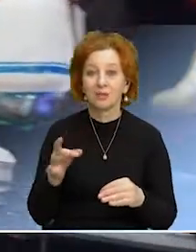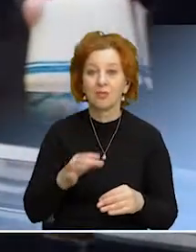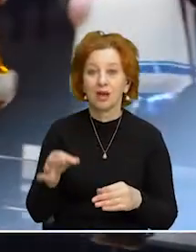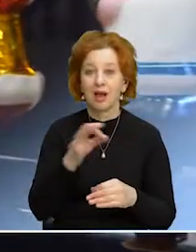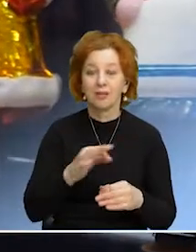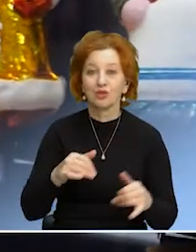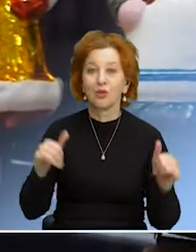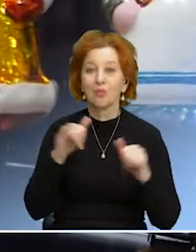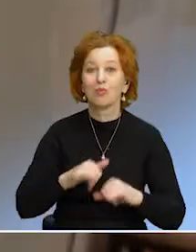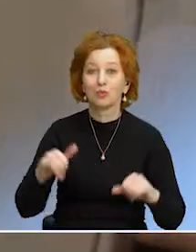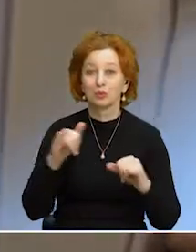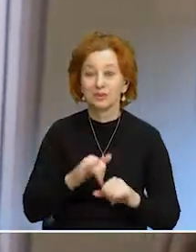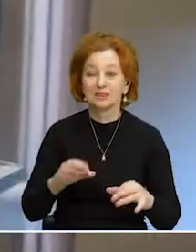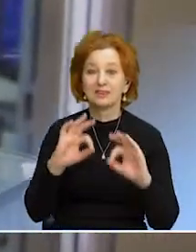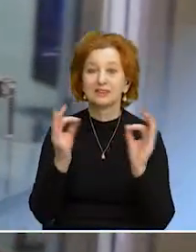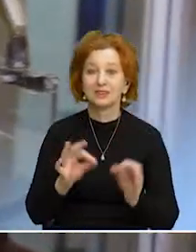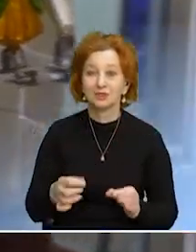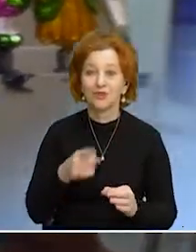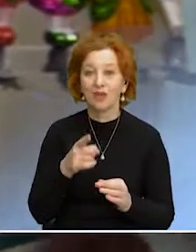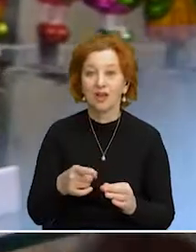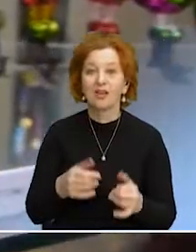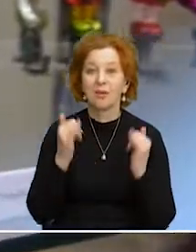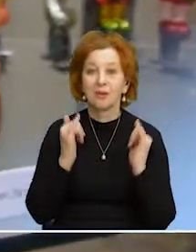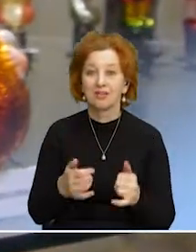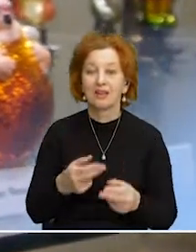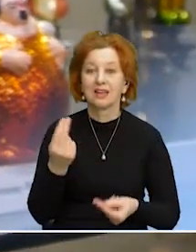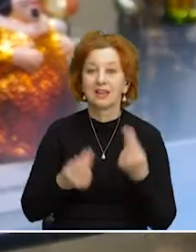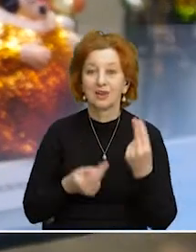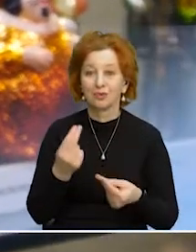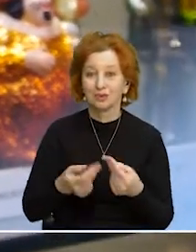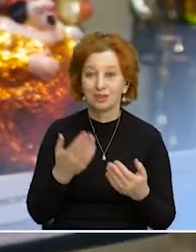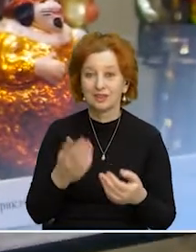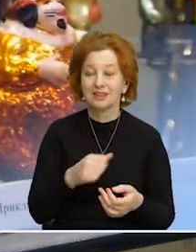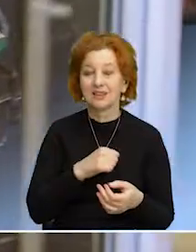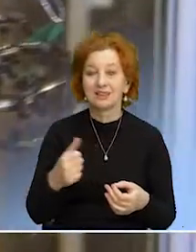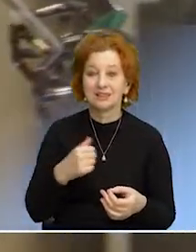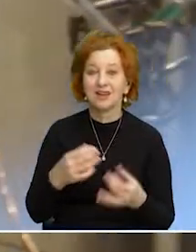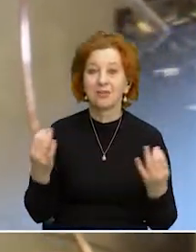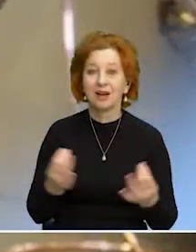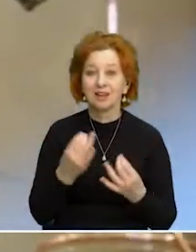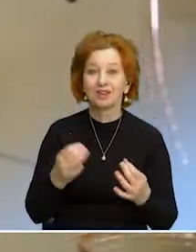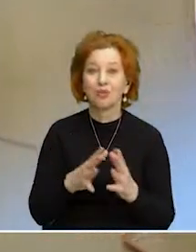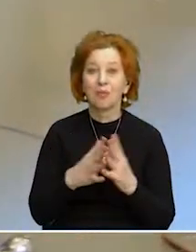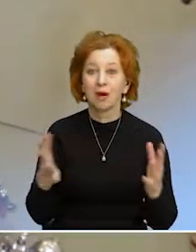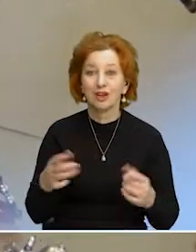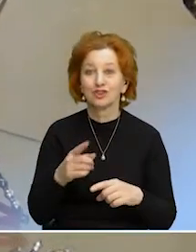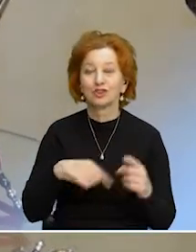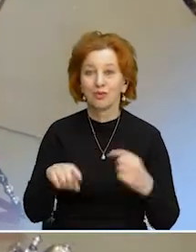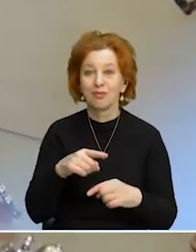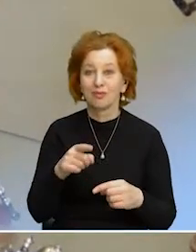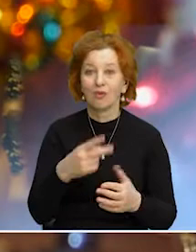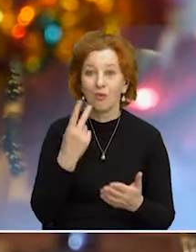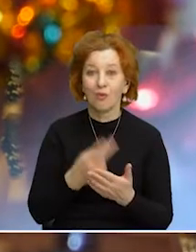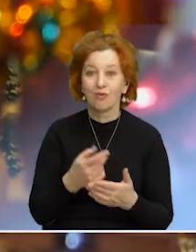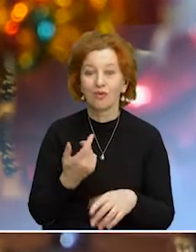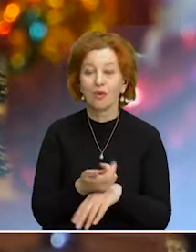Ростовском областном музее изобразительных искусств. Она посвящена елочным игрушкам. Самое прикольное, что большинство украшений, которые я